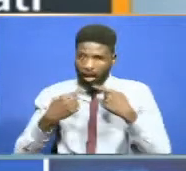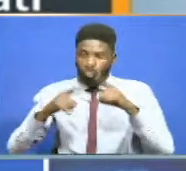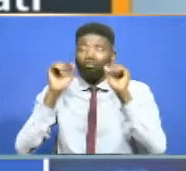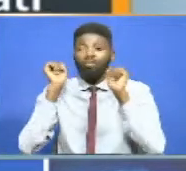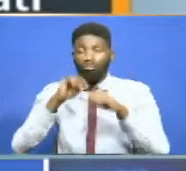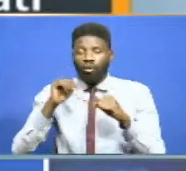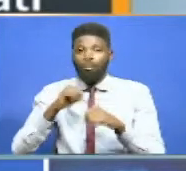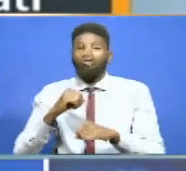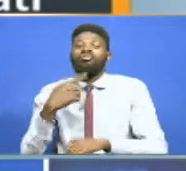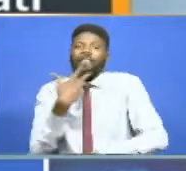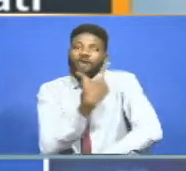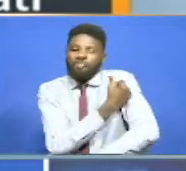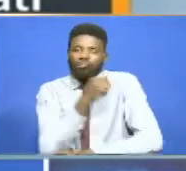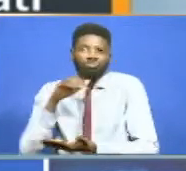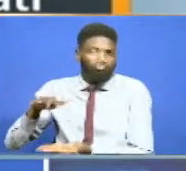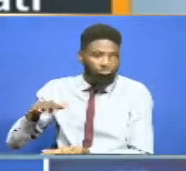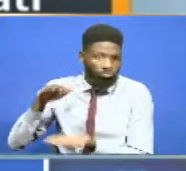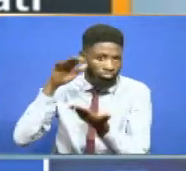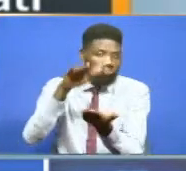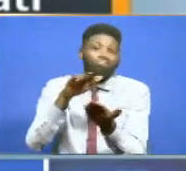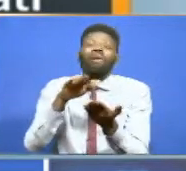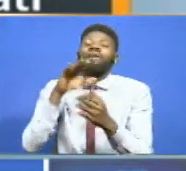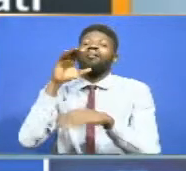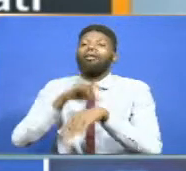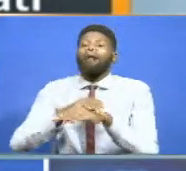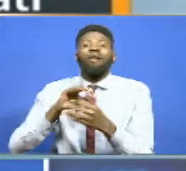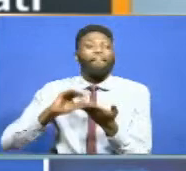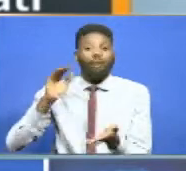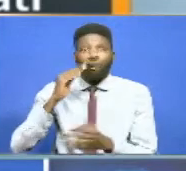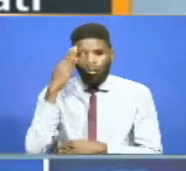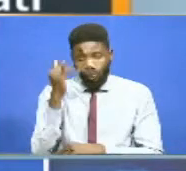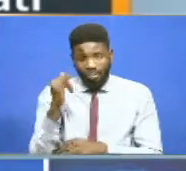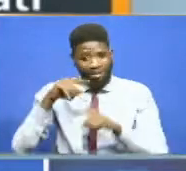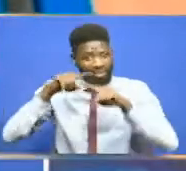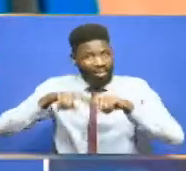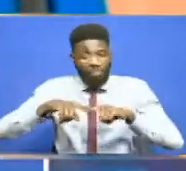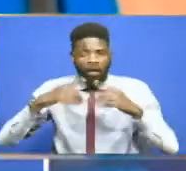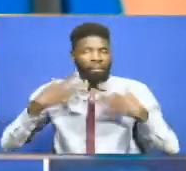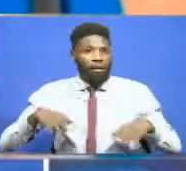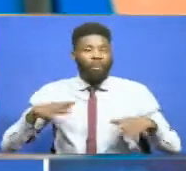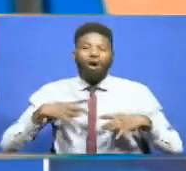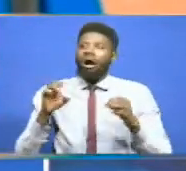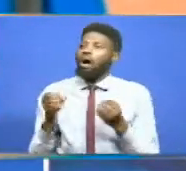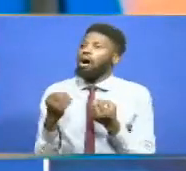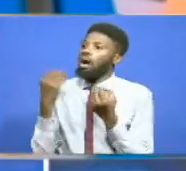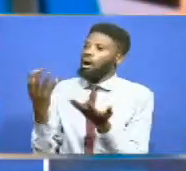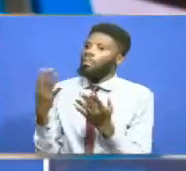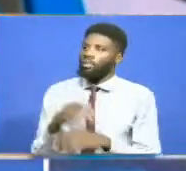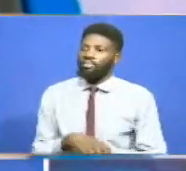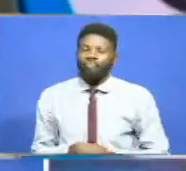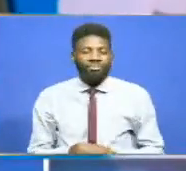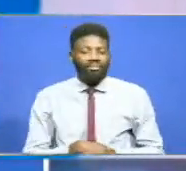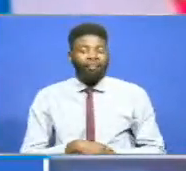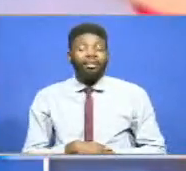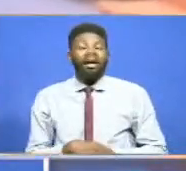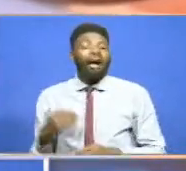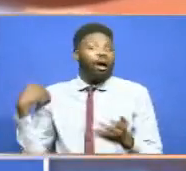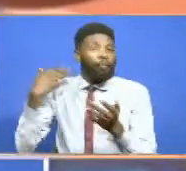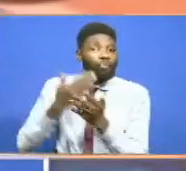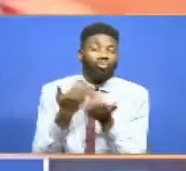zaidi kutoka kijichuo cha chanjo ikizingatiwa ukubwa wake. Nchi hii kufikia sasa imewachanja